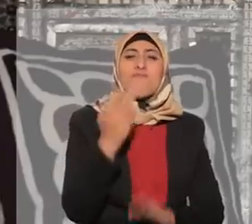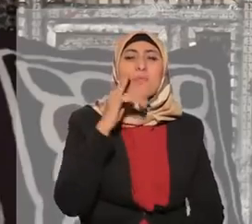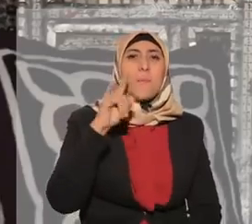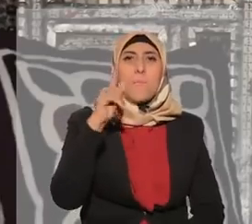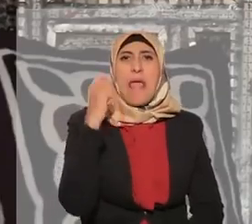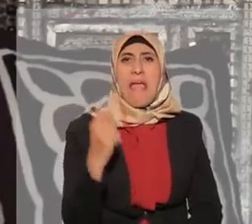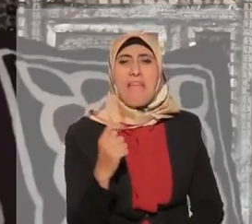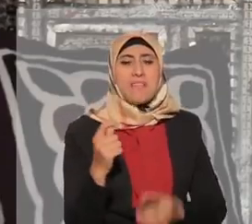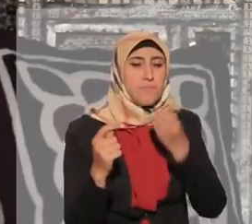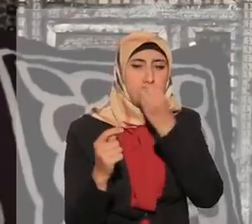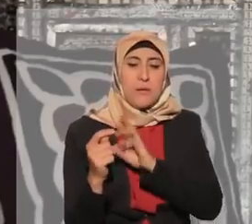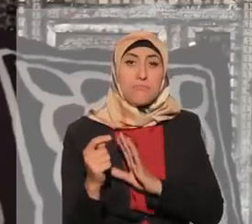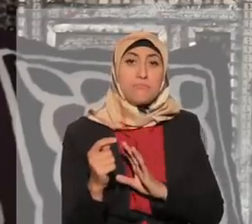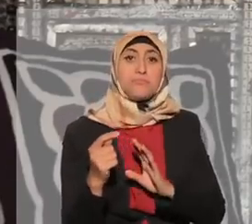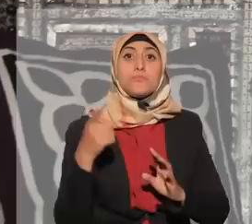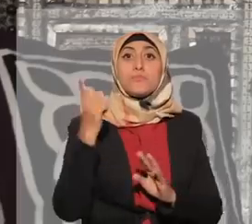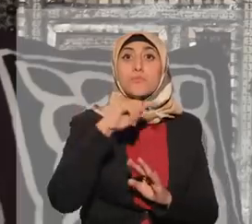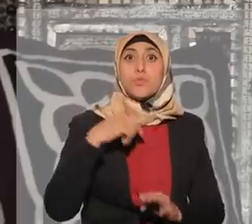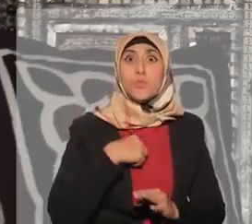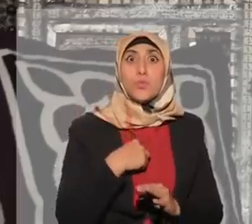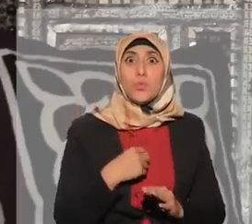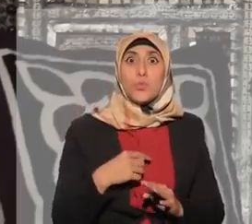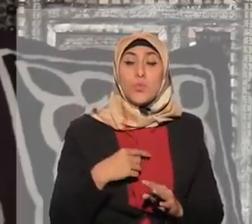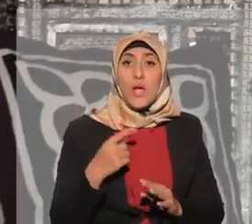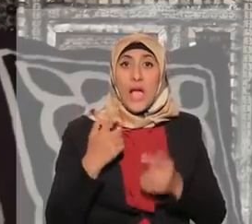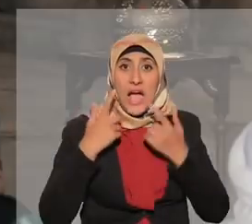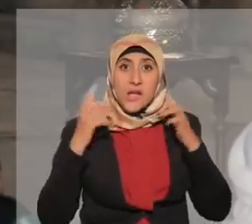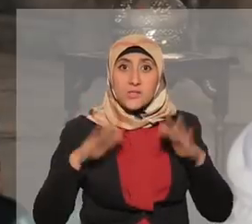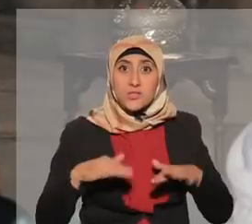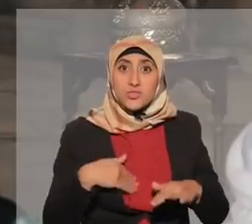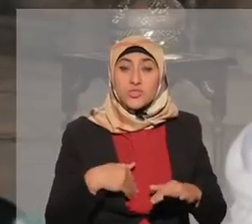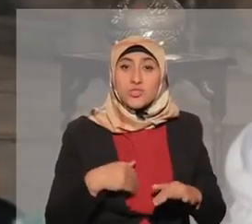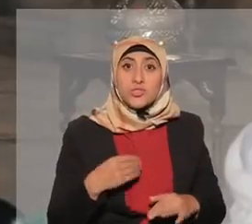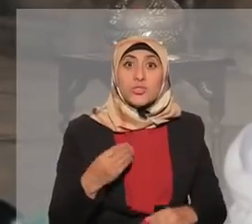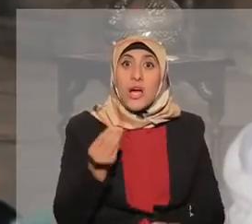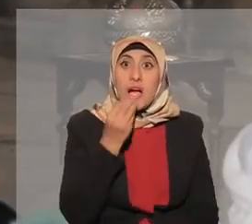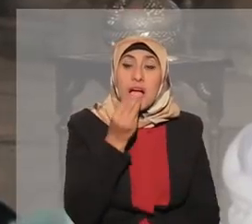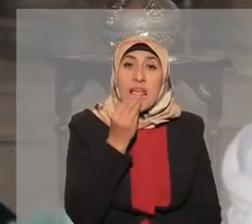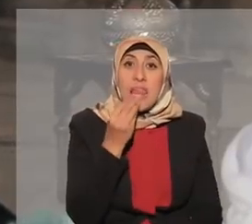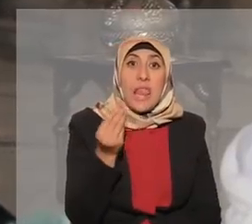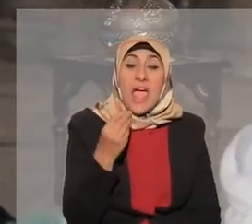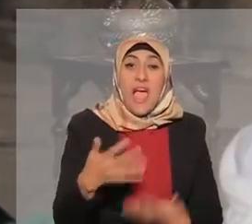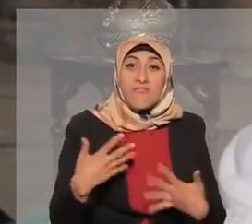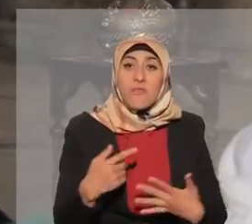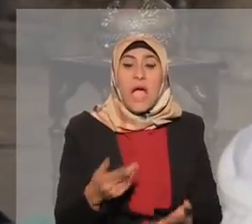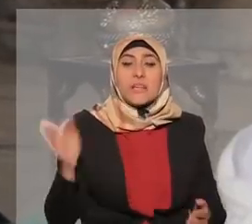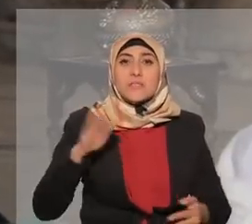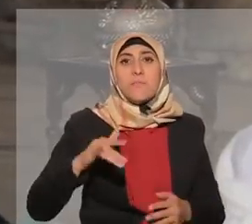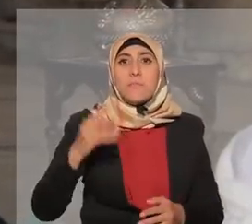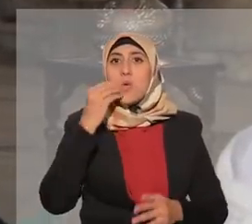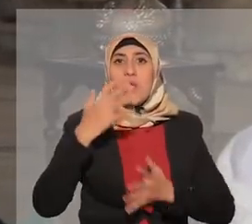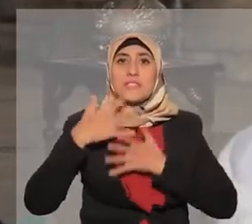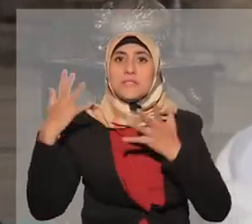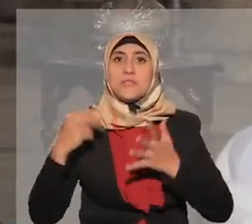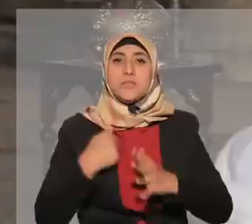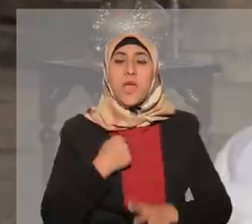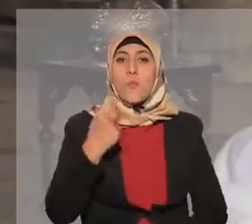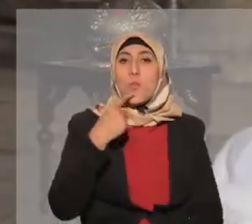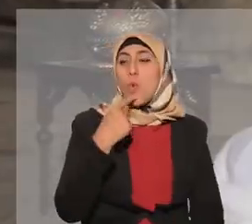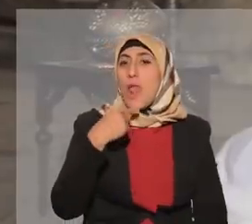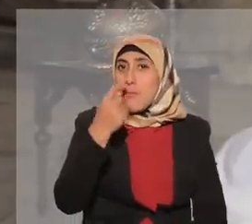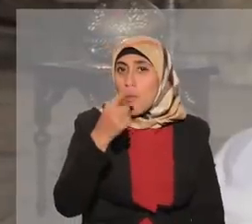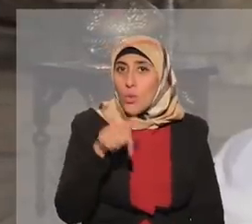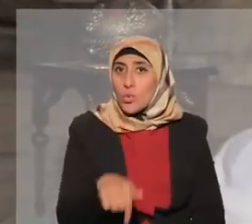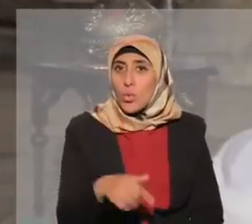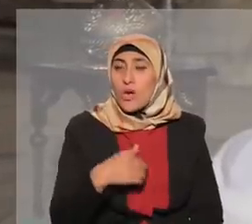فقال سيدنا الحسين: رحم الله أبا ذر الغفاري، وأما أنا فأقول: ما